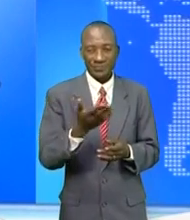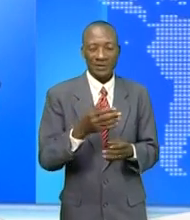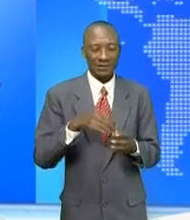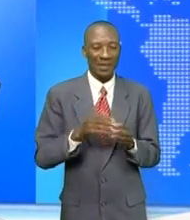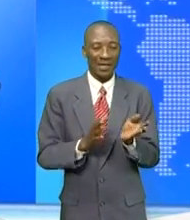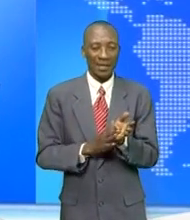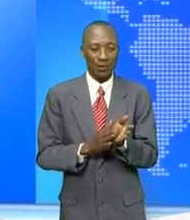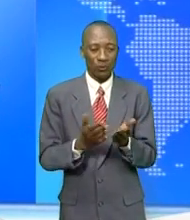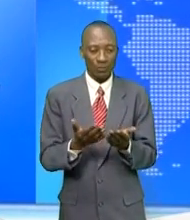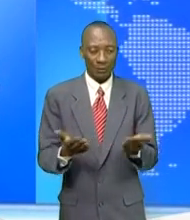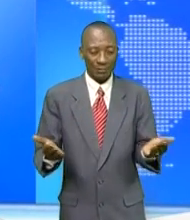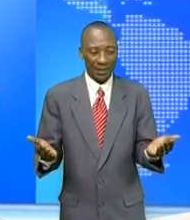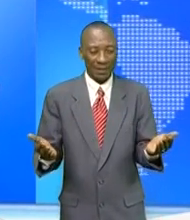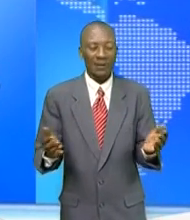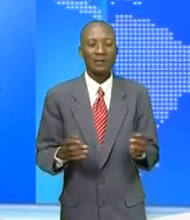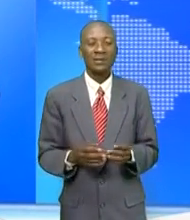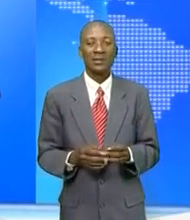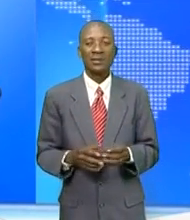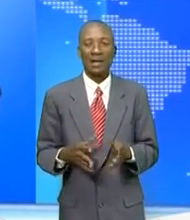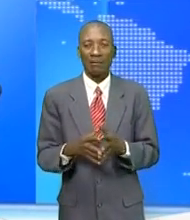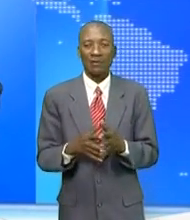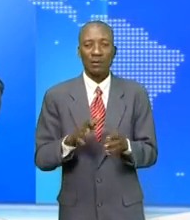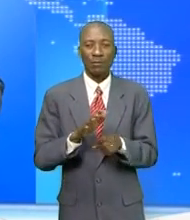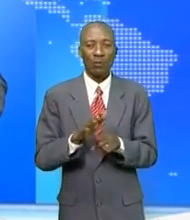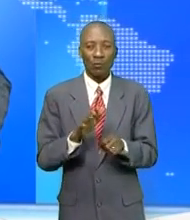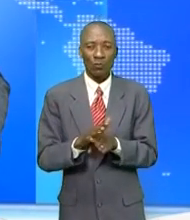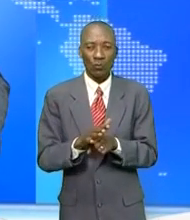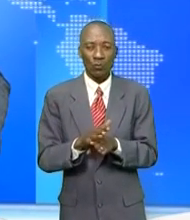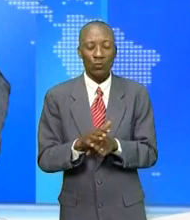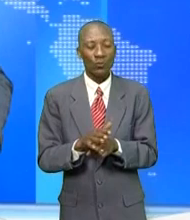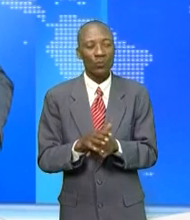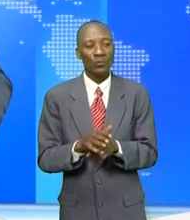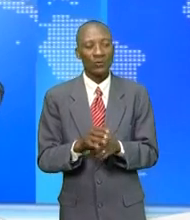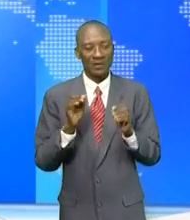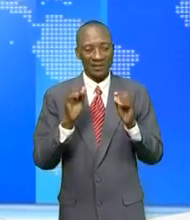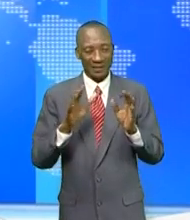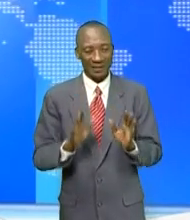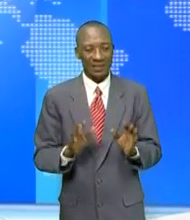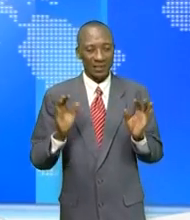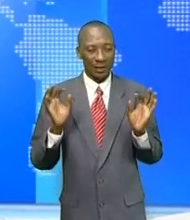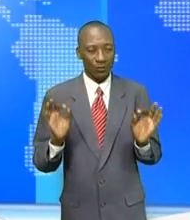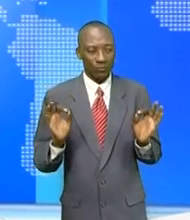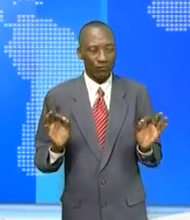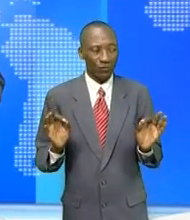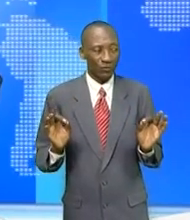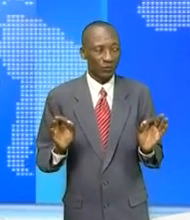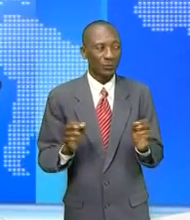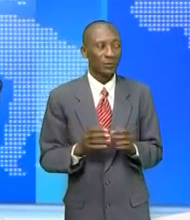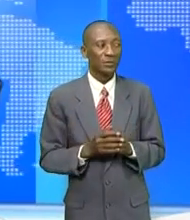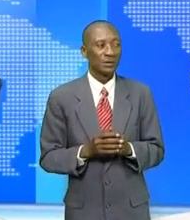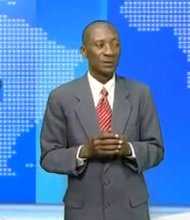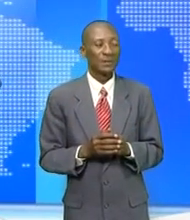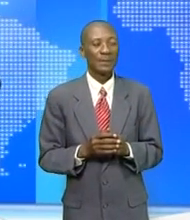de 20,25% à répartir suivant la catégorisation des écoles sur toute